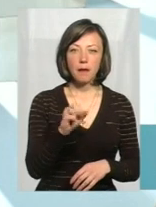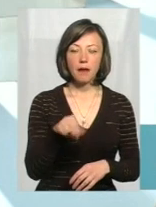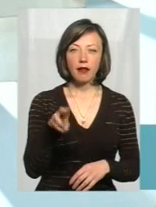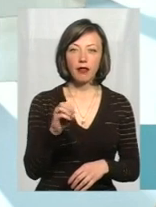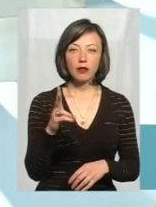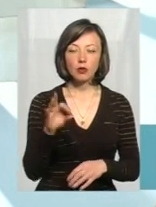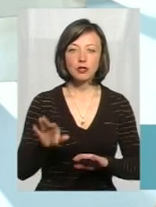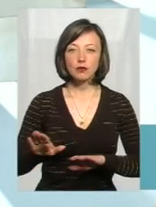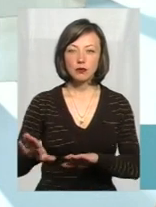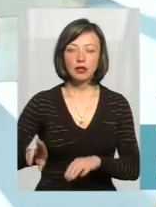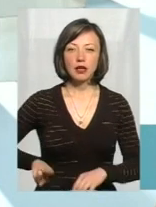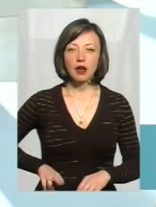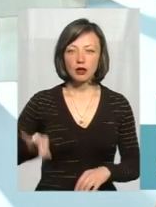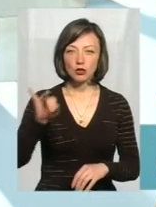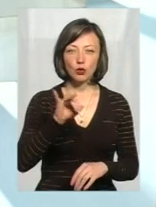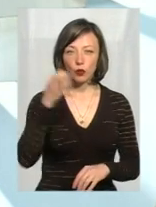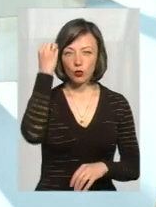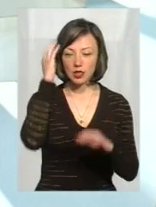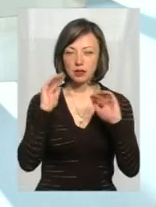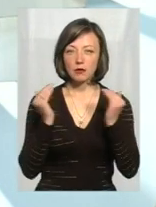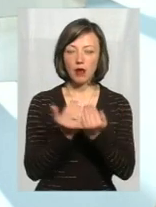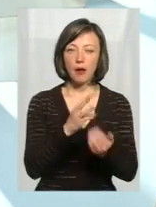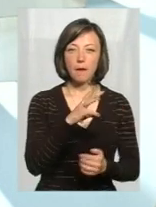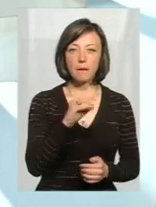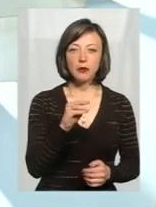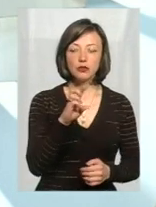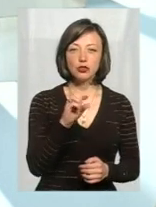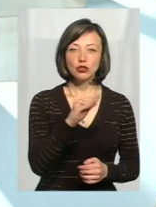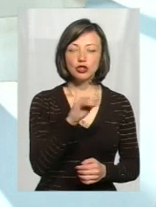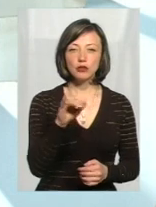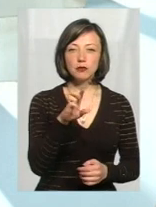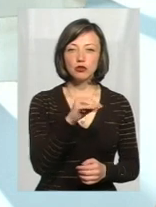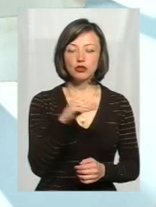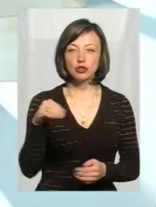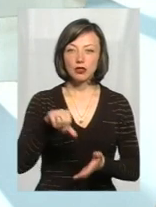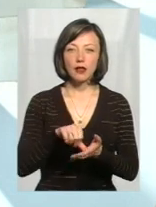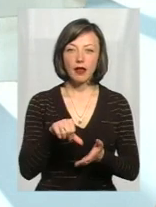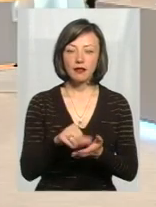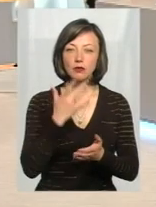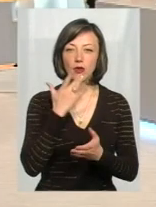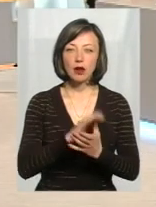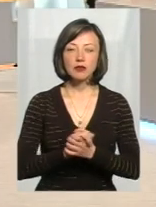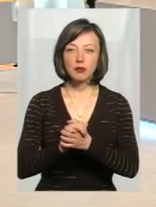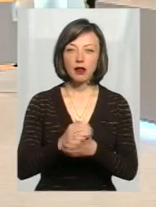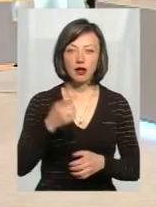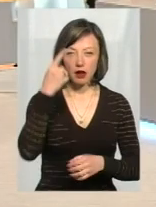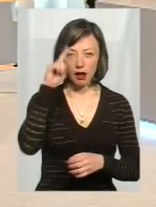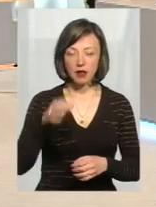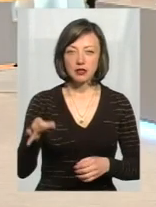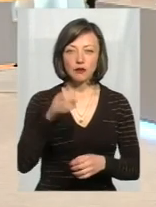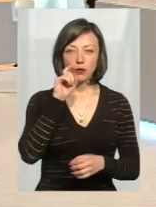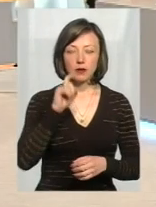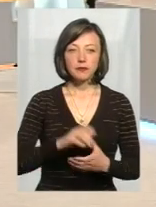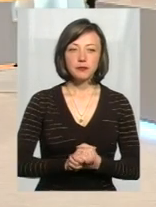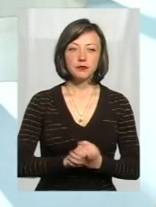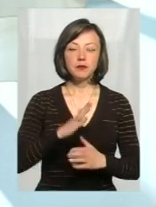директора Державного історично-культурного заповідника Меджибіж та член Національної спілки краєзнавців України. Мої вітання